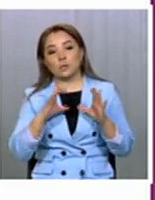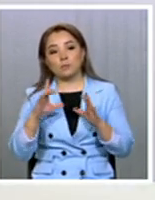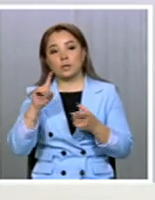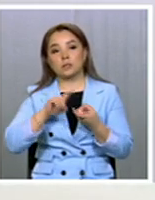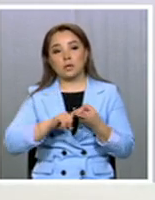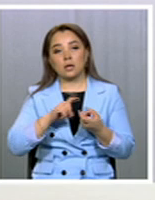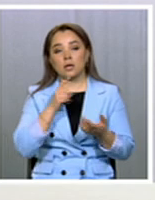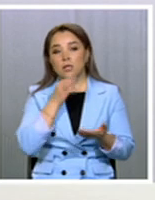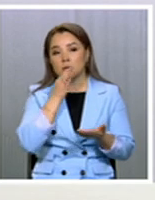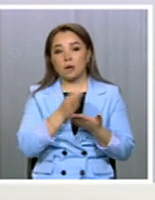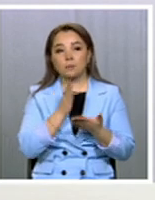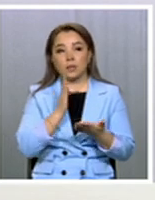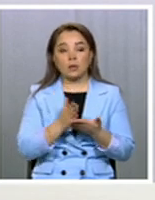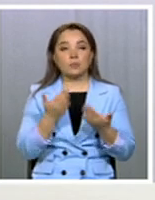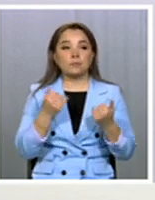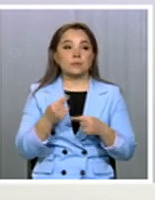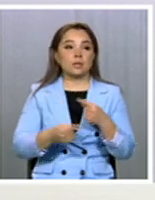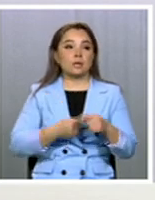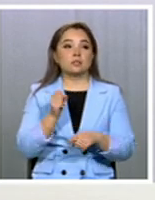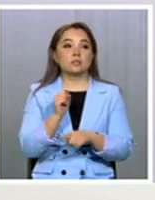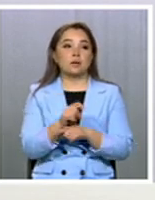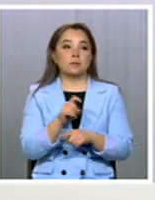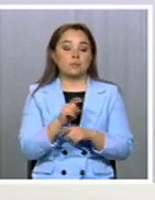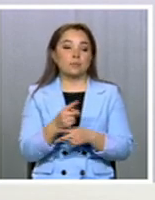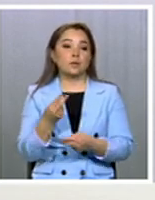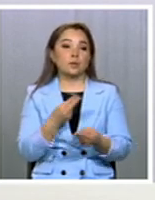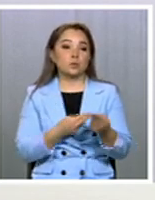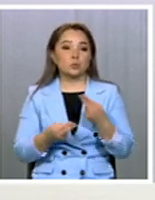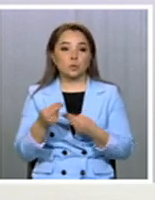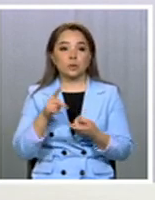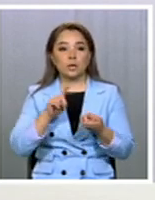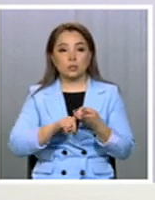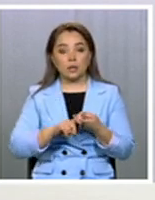болады. Келесі тапсырма. Сурет бойынша